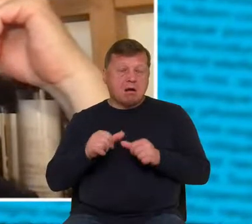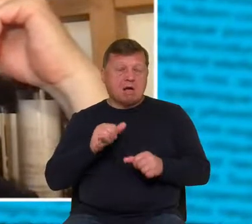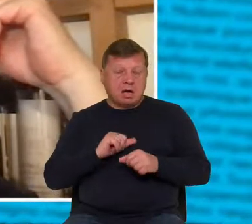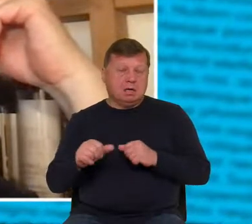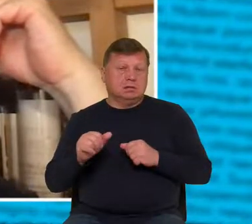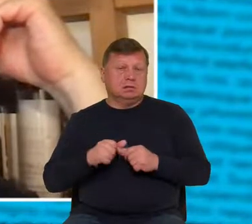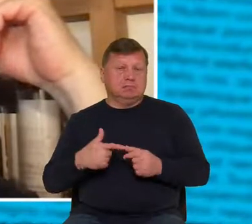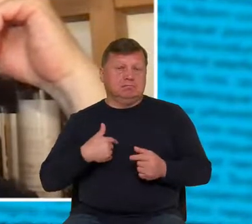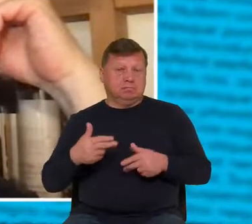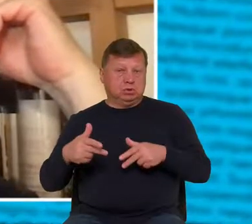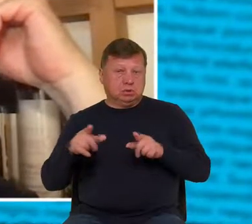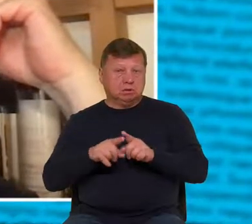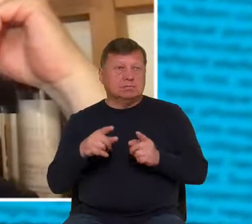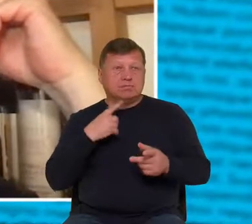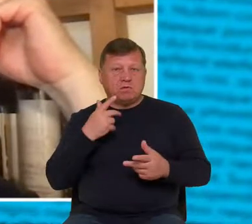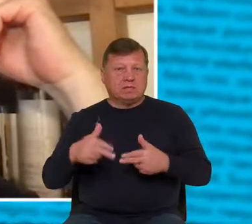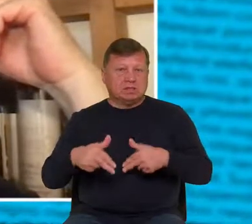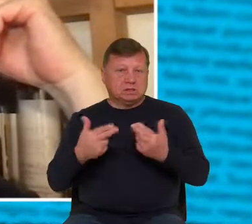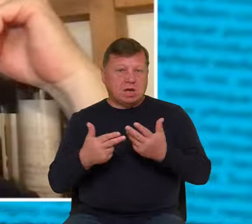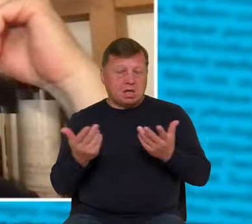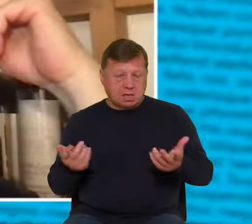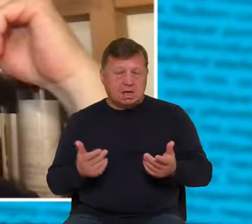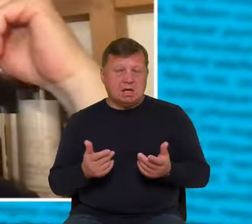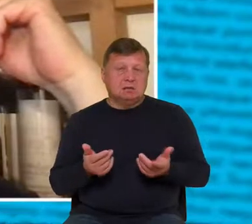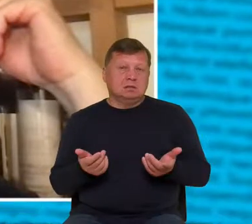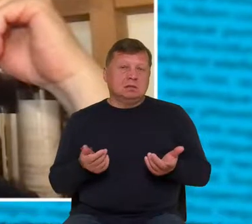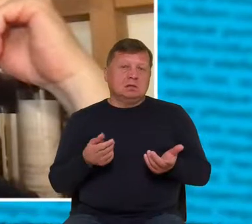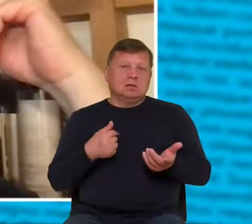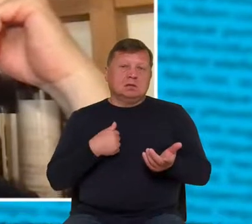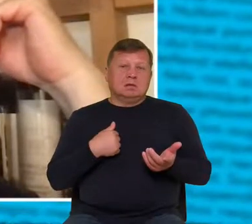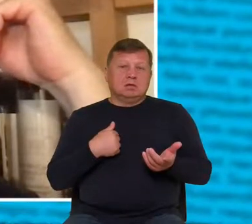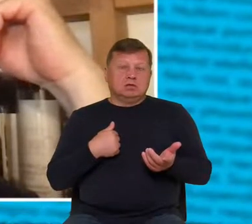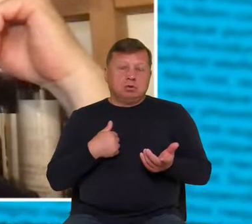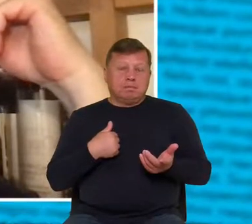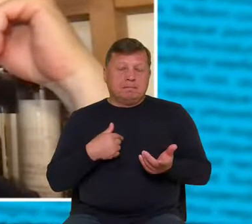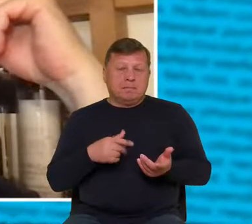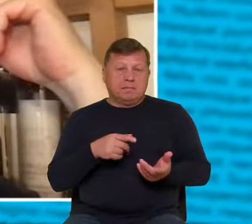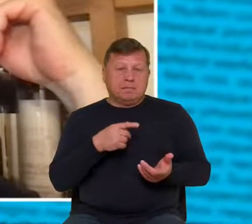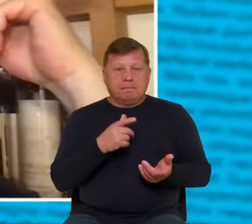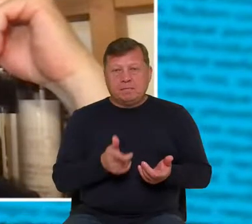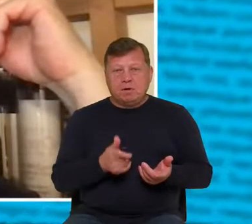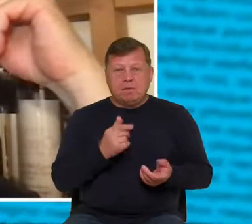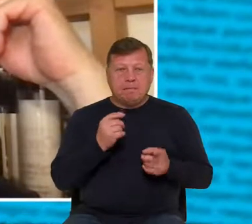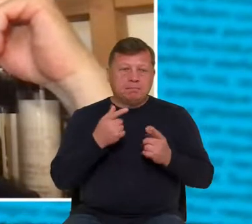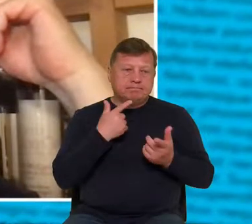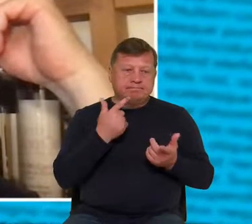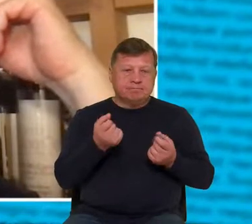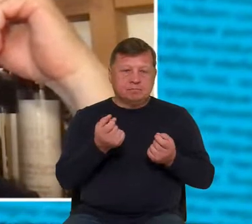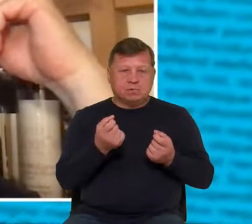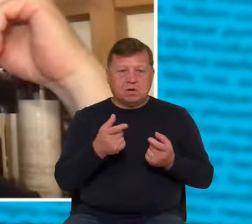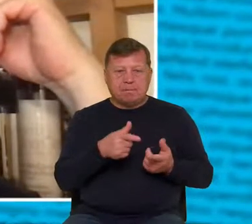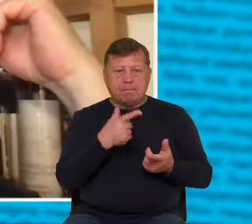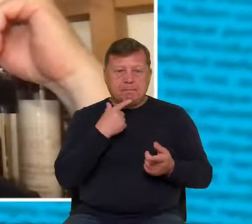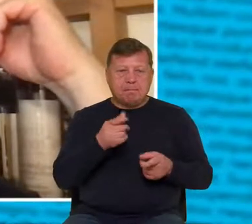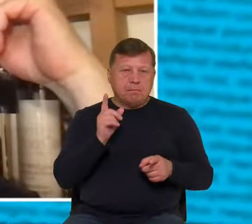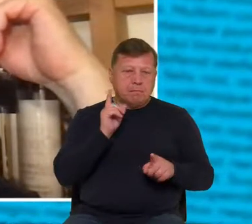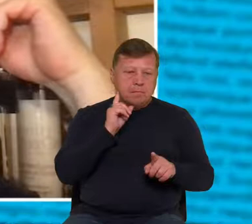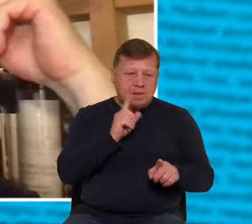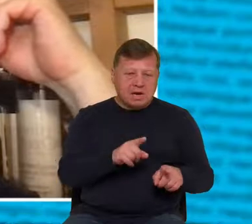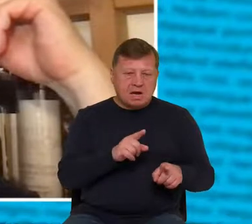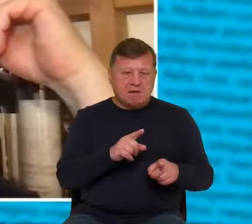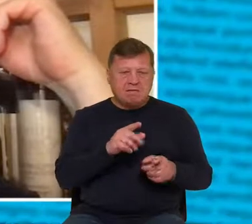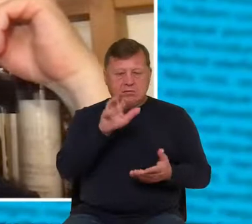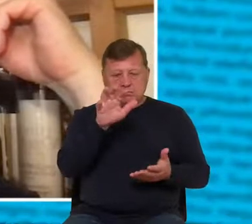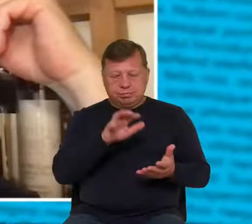Tak więc istnieje tu swego rodzaju napięcie pomiędzy tym, co jest prawdą, a tym, co może być